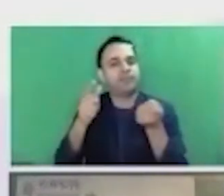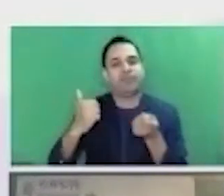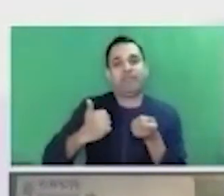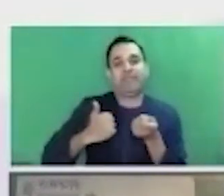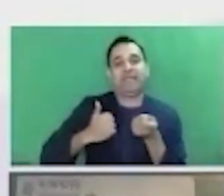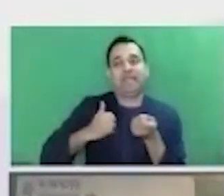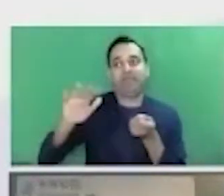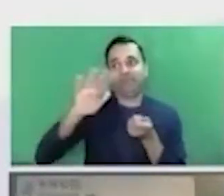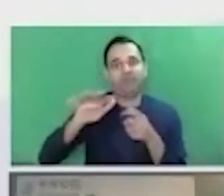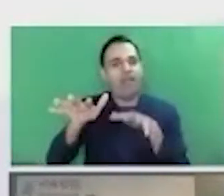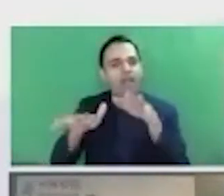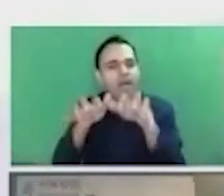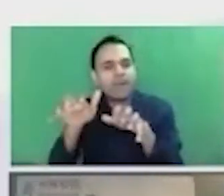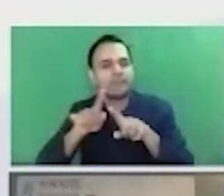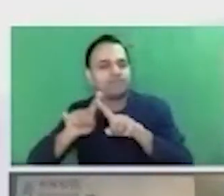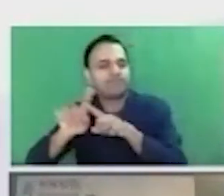مجموعات في الجامعة